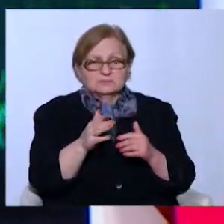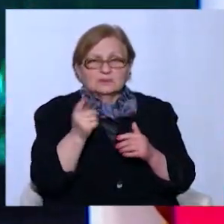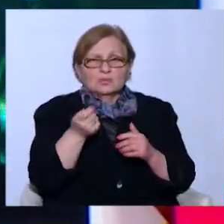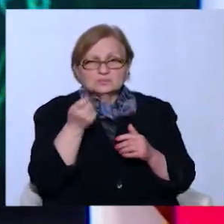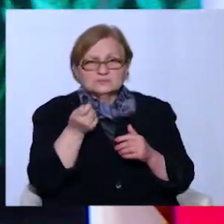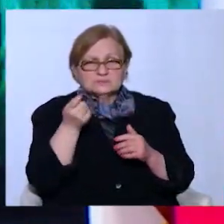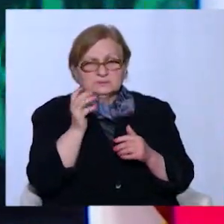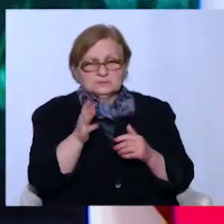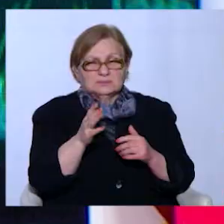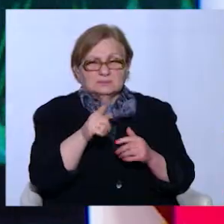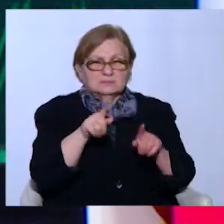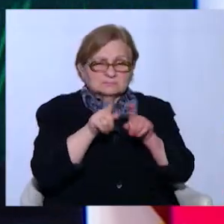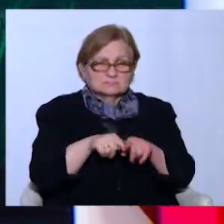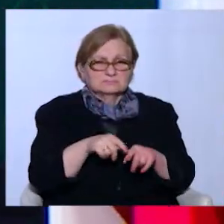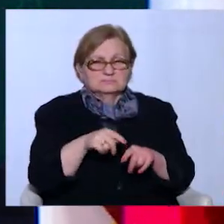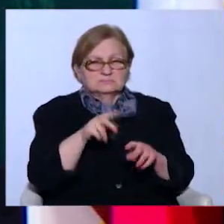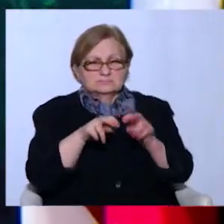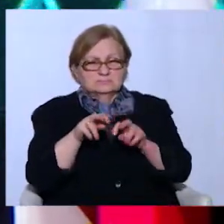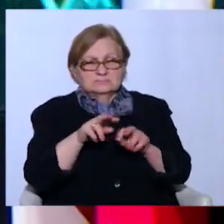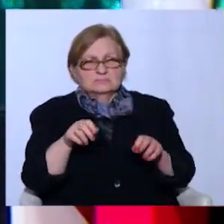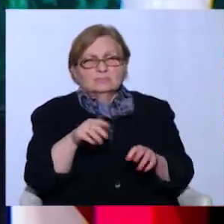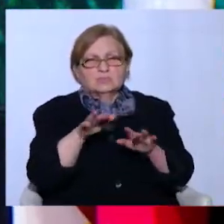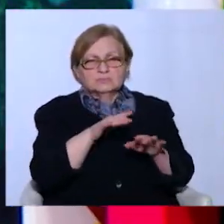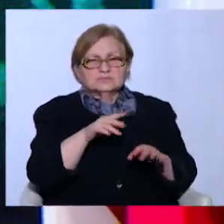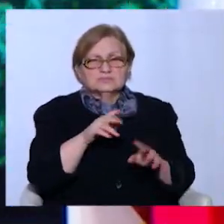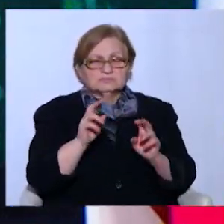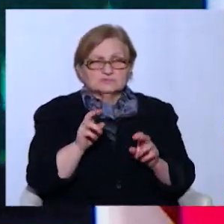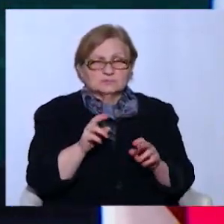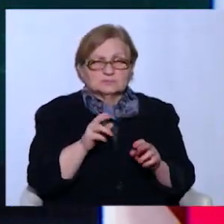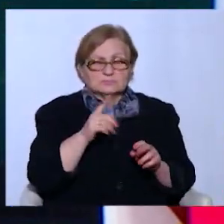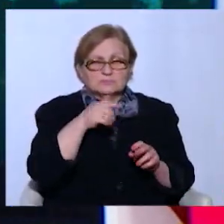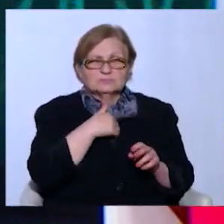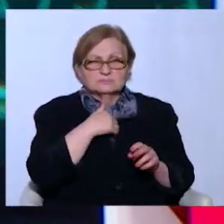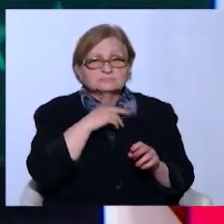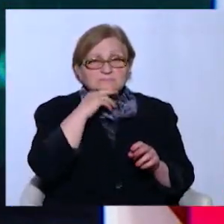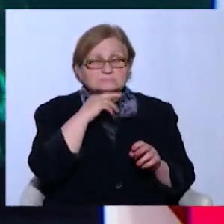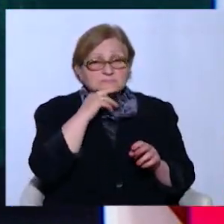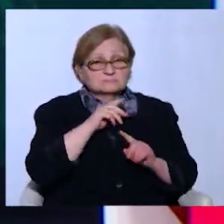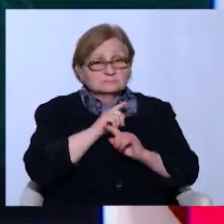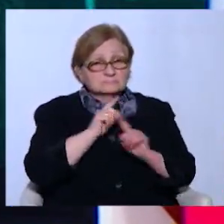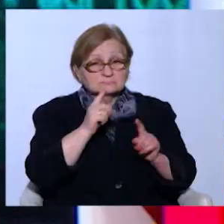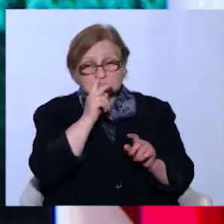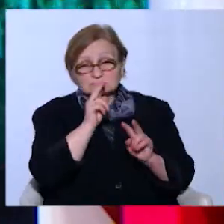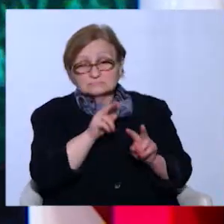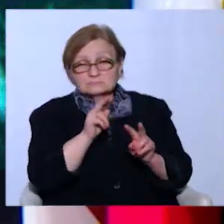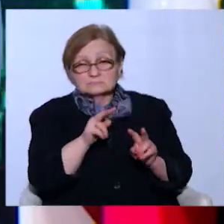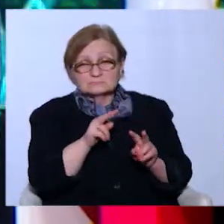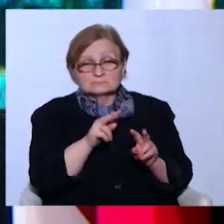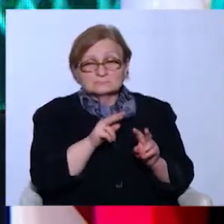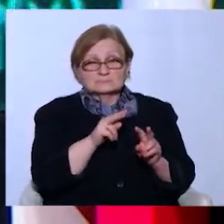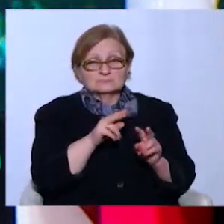უმცირესი და შესაბამისად ვიპოვოთ ამ x-ისათვის ფუნქციის მნიშვნელობა. მე მინდა ყურადღება განსაკუთრებით